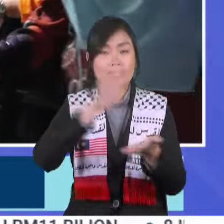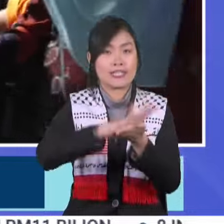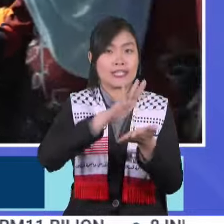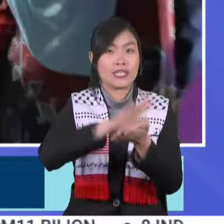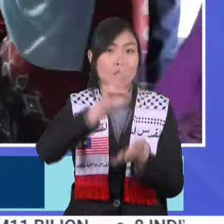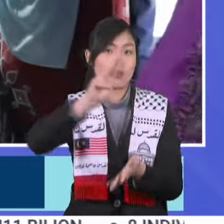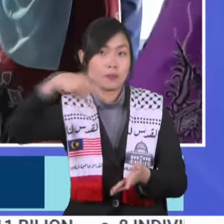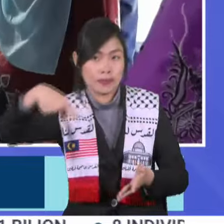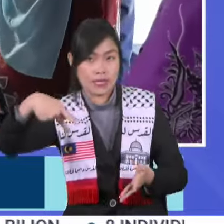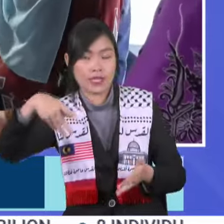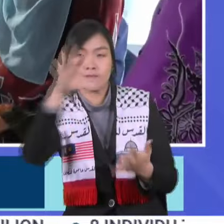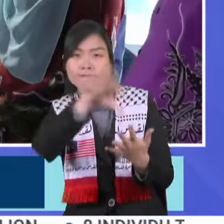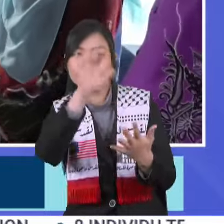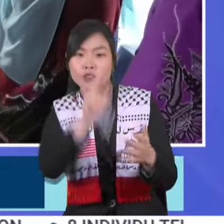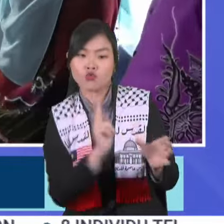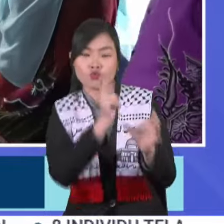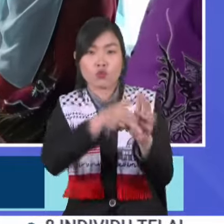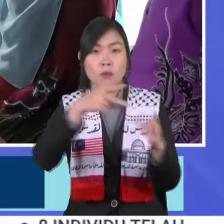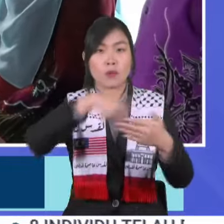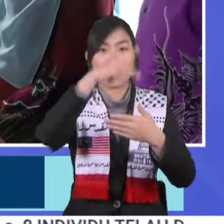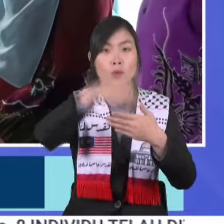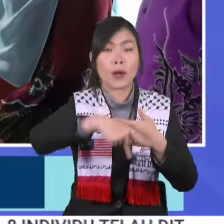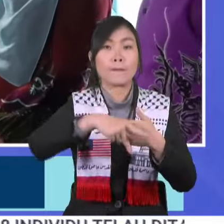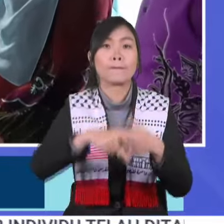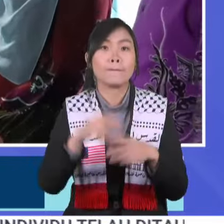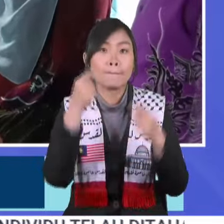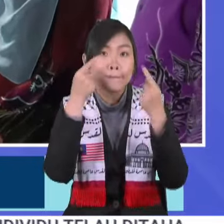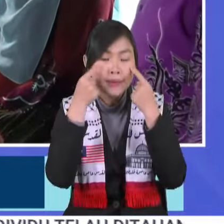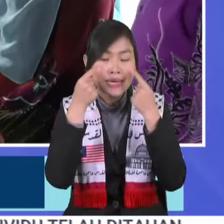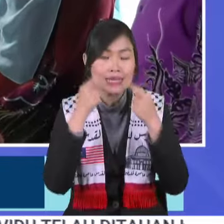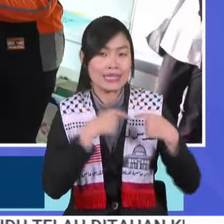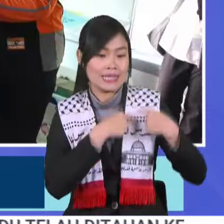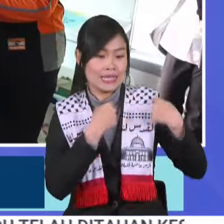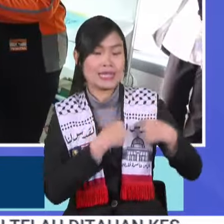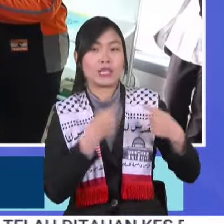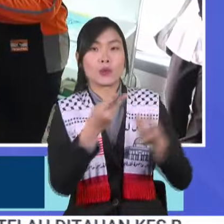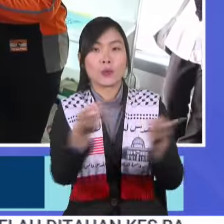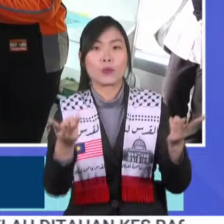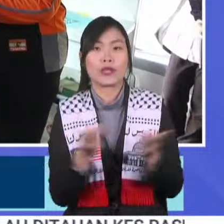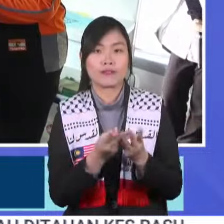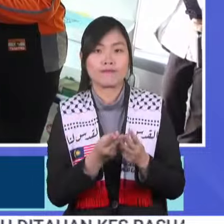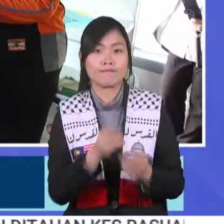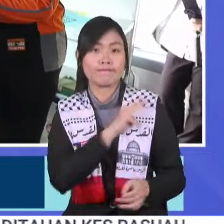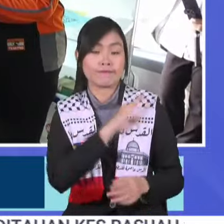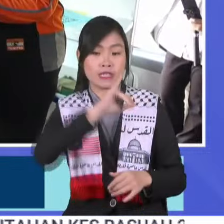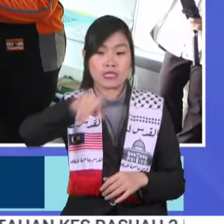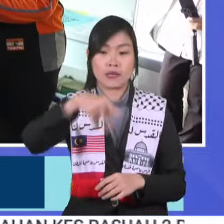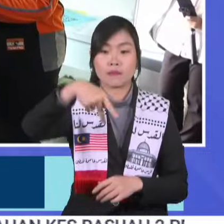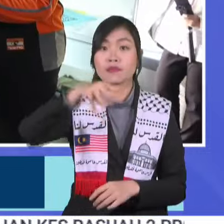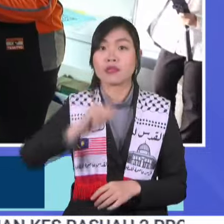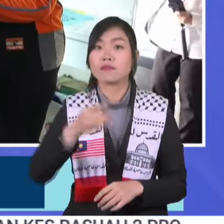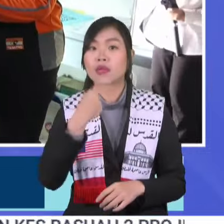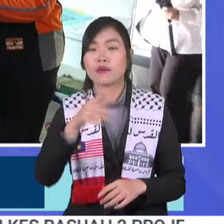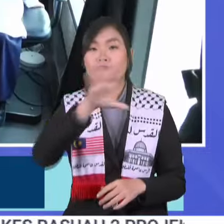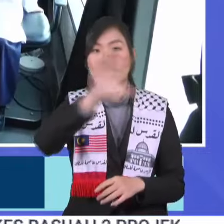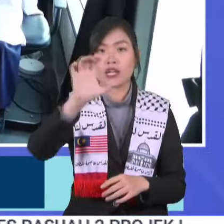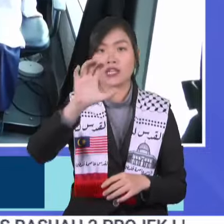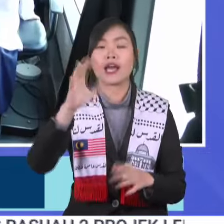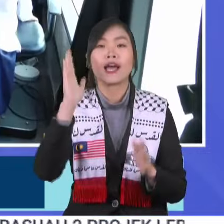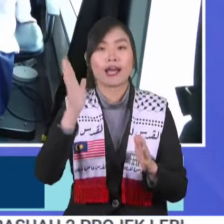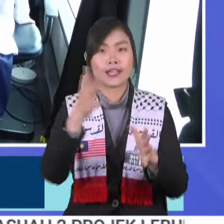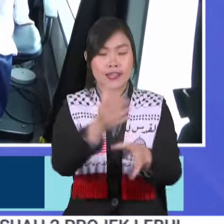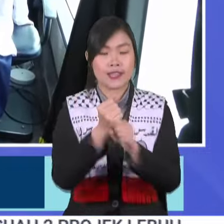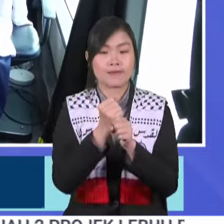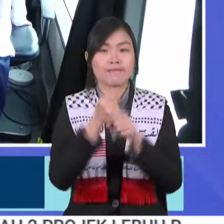wilayah Persekutuan dipilih menyertai program Mata Hati Wilayah 2024. Menurut Menteri DJPM, 500 daripadanya akan menerima